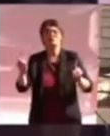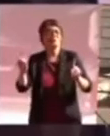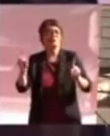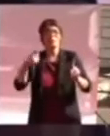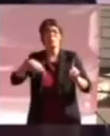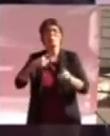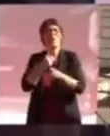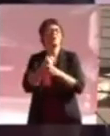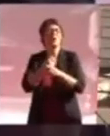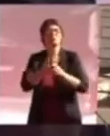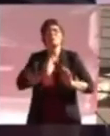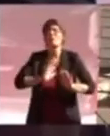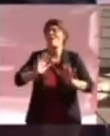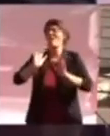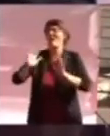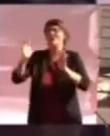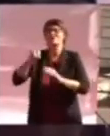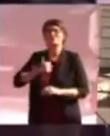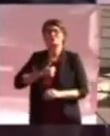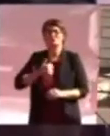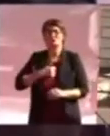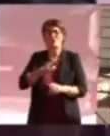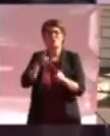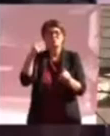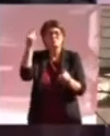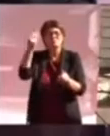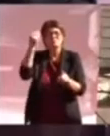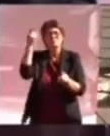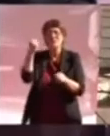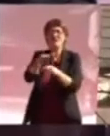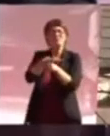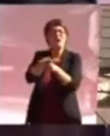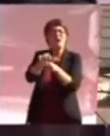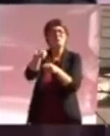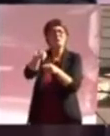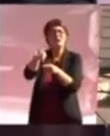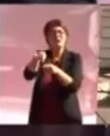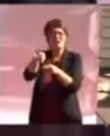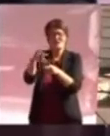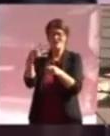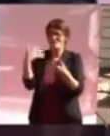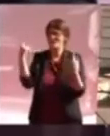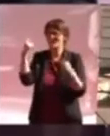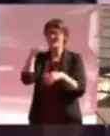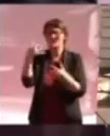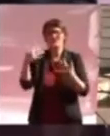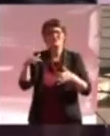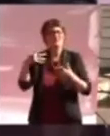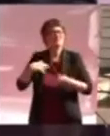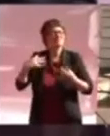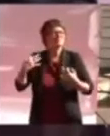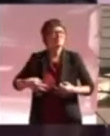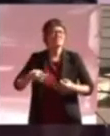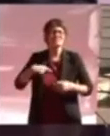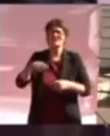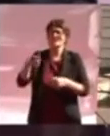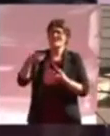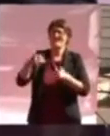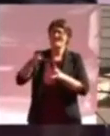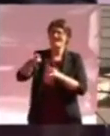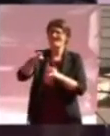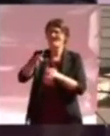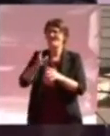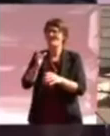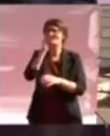infatti a quanto possa essere difficile per una famiglia scegliere di affidare il proprio caro alle cure di una struttura specializzata